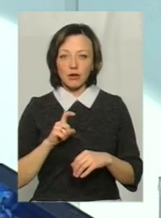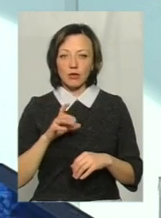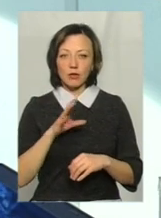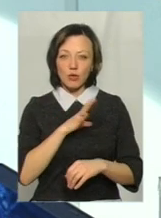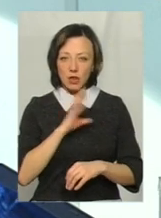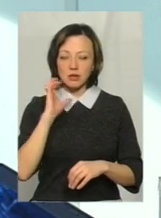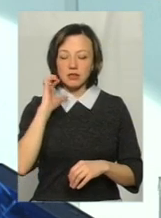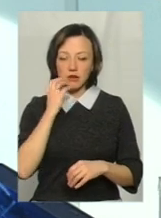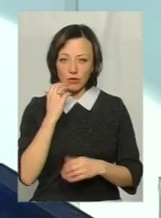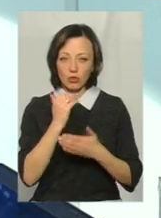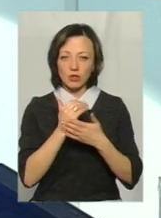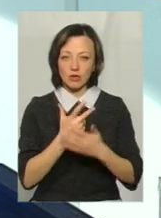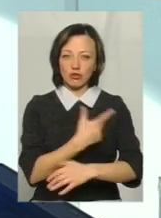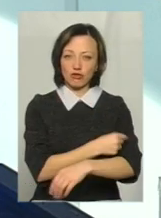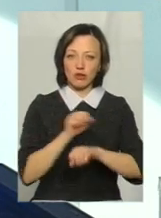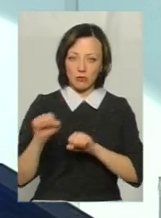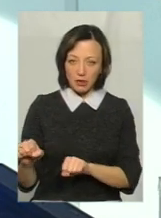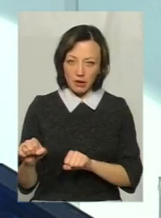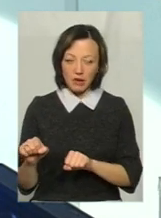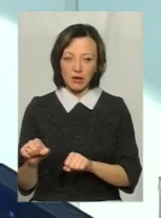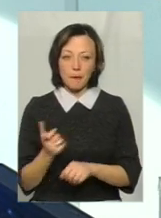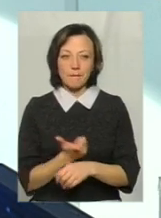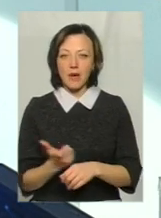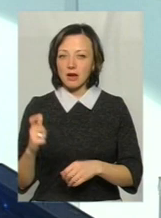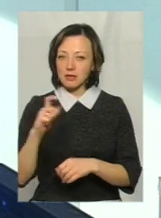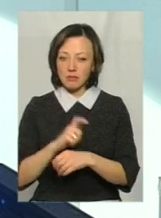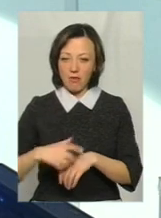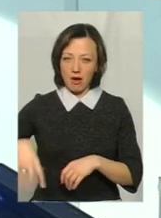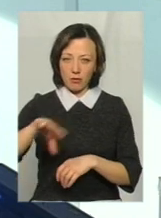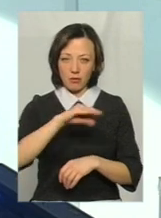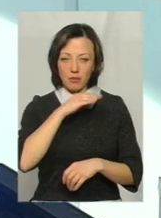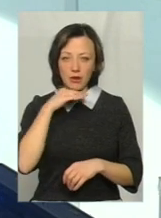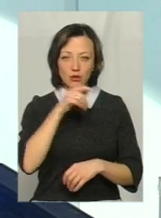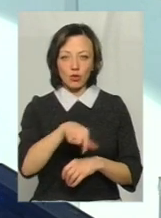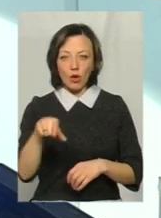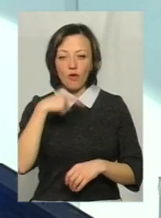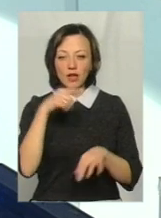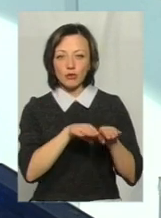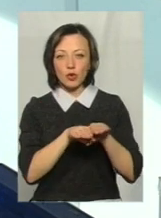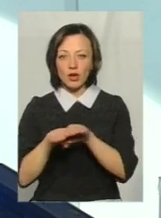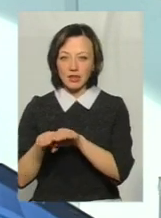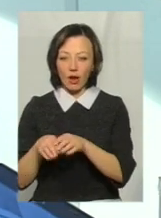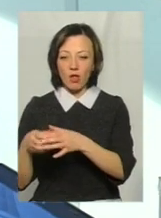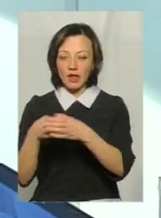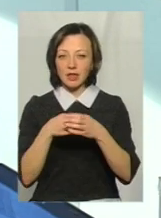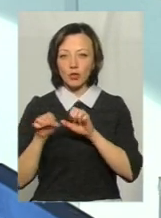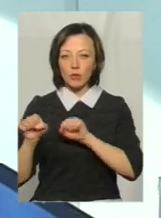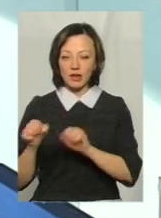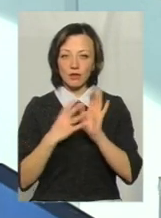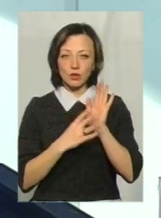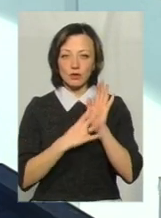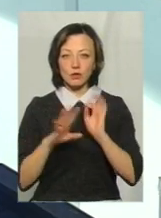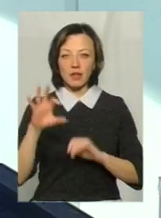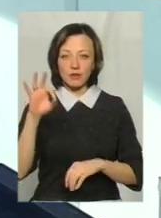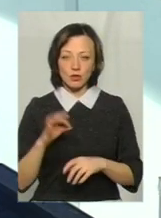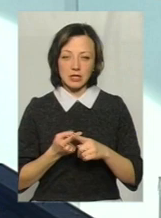достатньо серйозно, тобто щепили, ну, максимально. І тоді говорити про рівень колективного імунітету